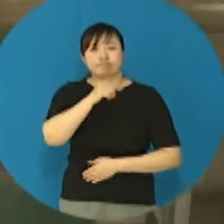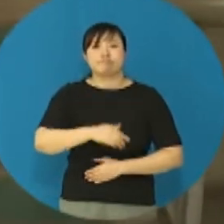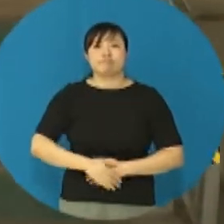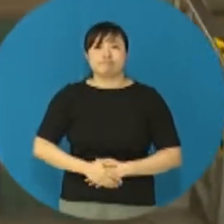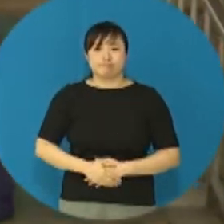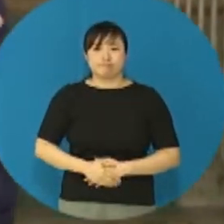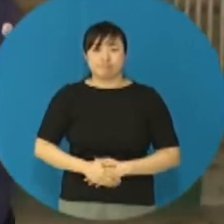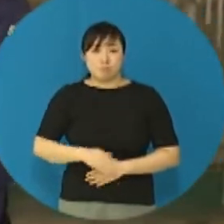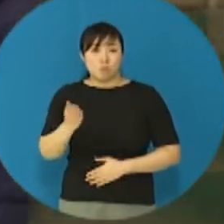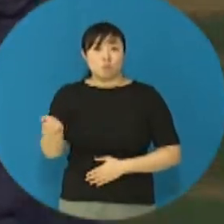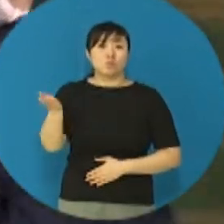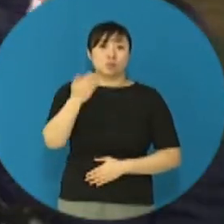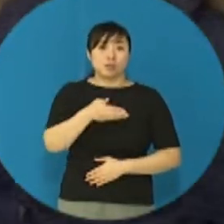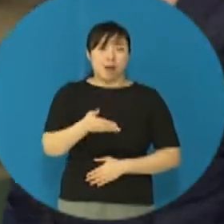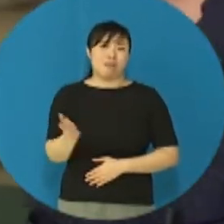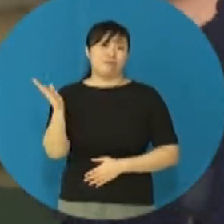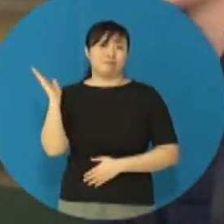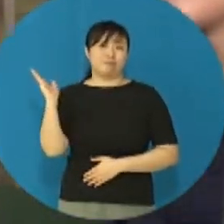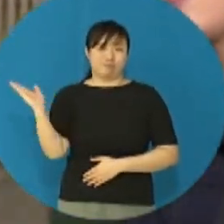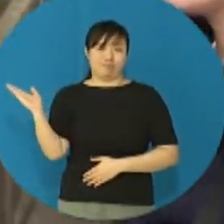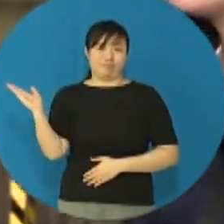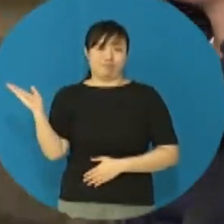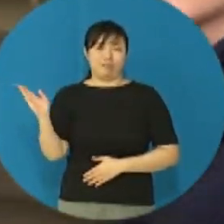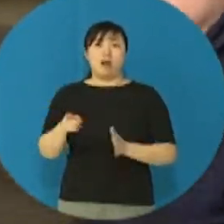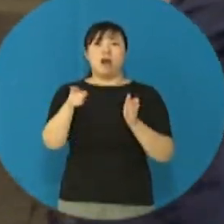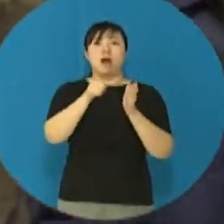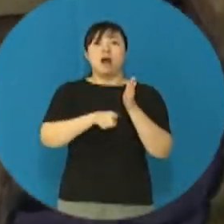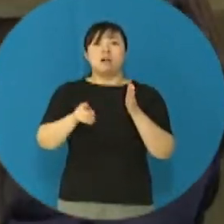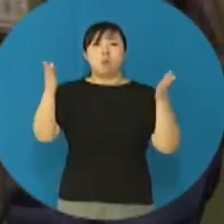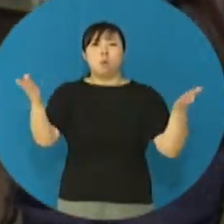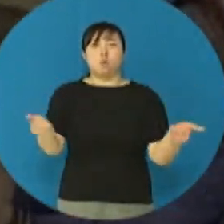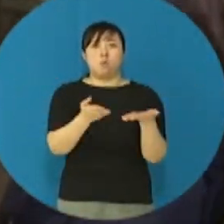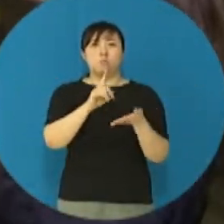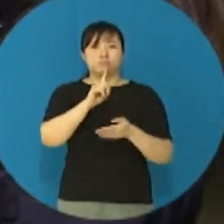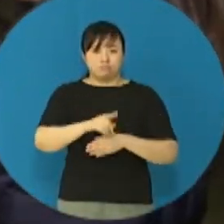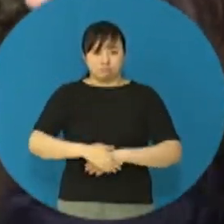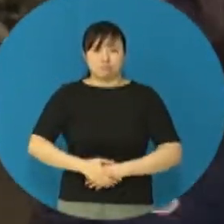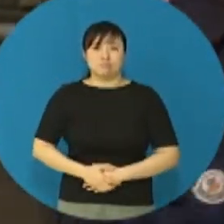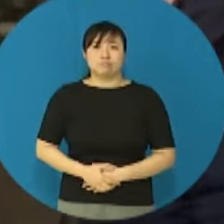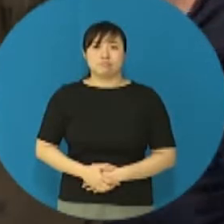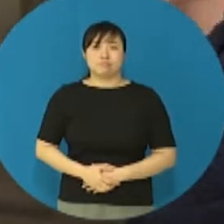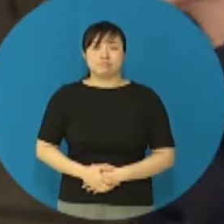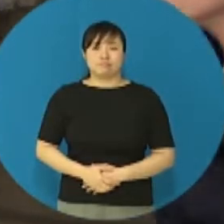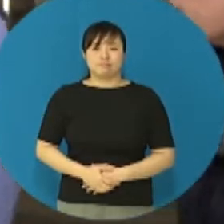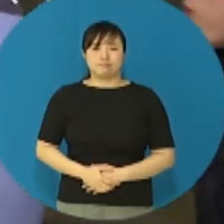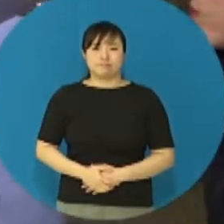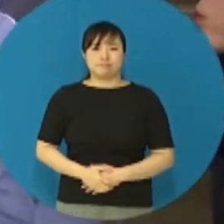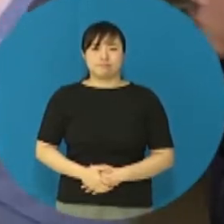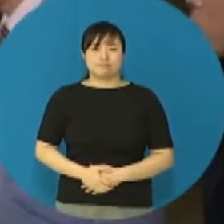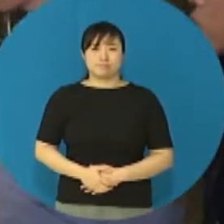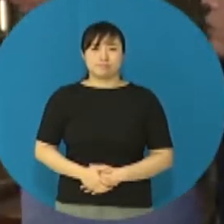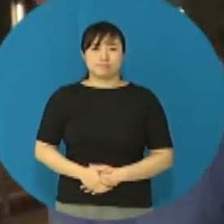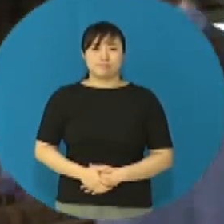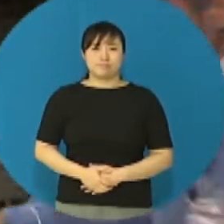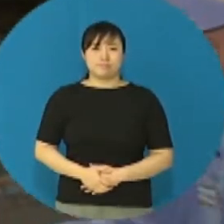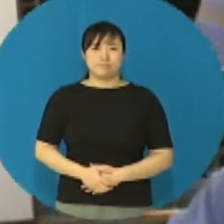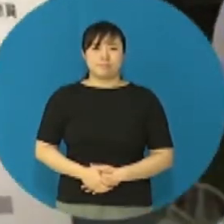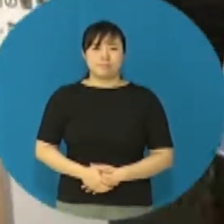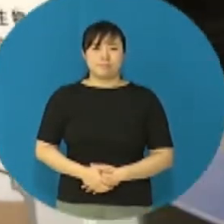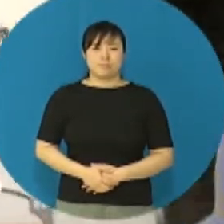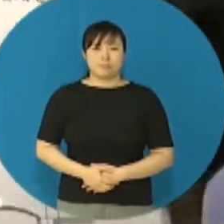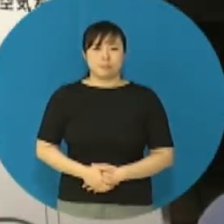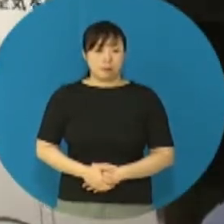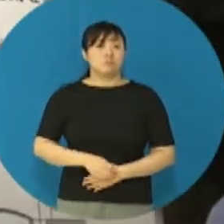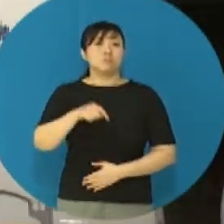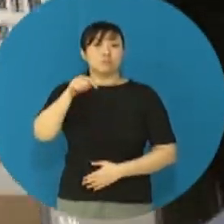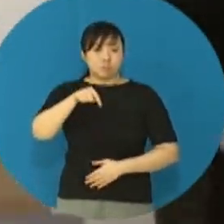第一沈殿地、次は反応層というところに。 反応層、 はい、こちらです。 はい、はい、 これ